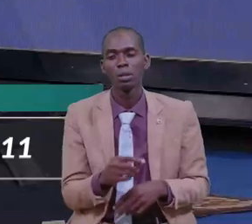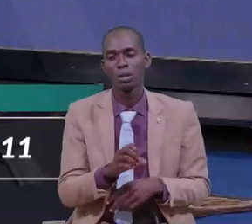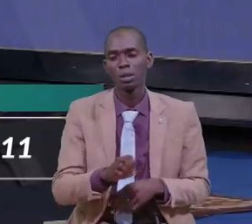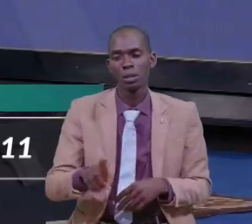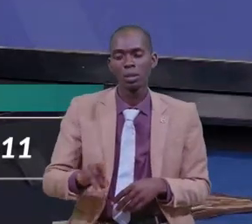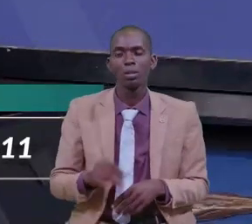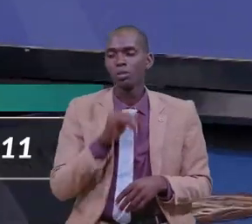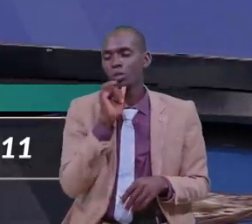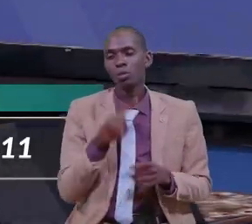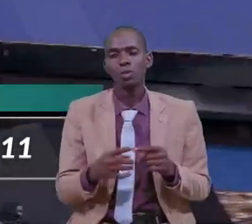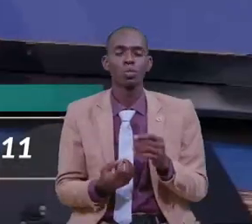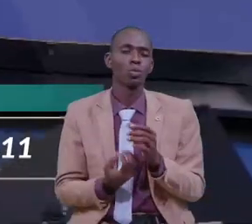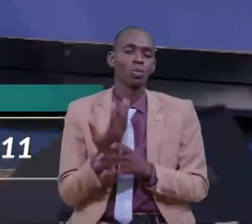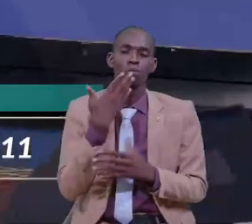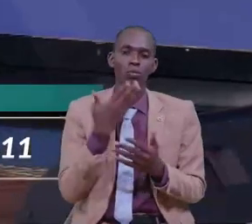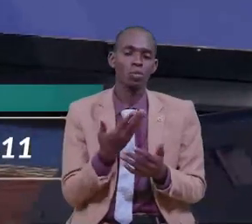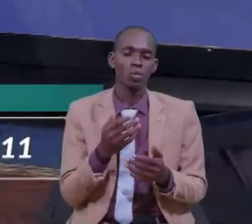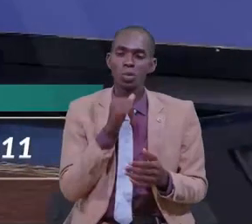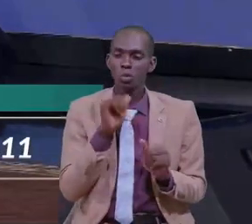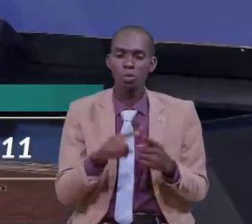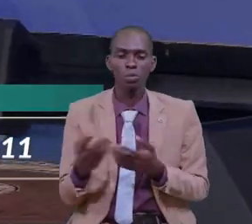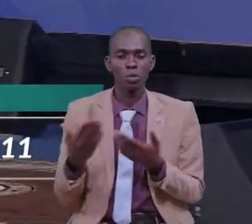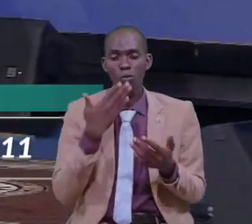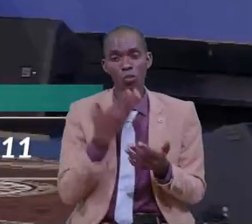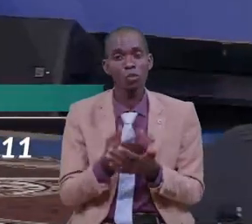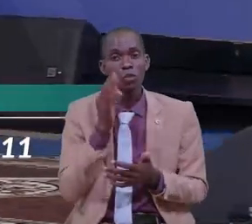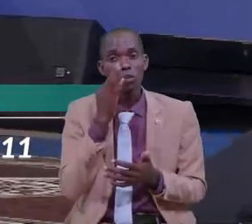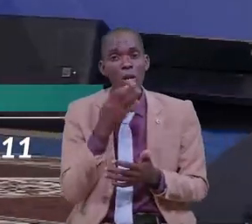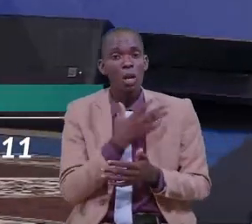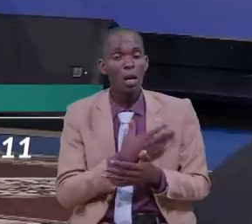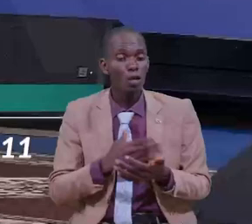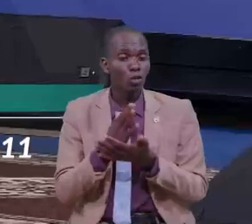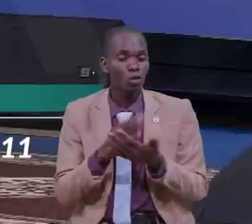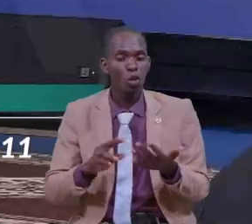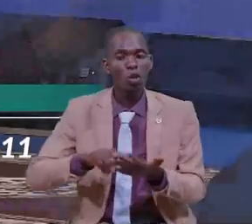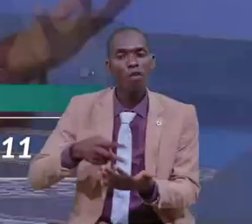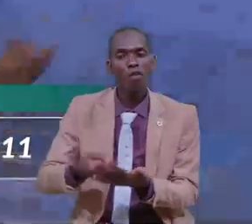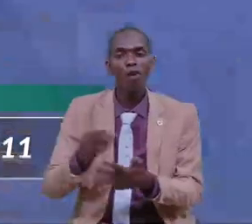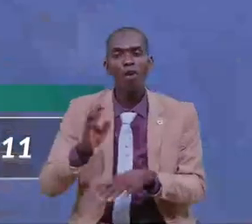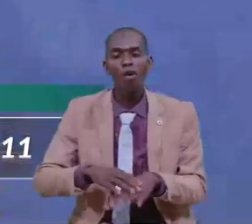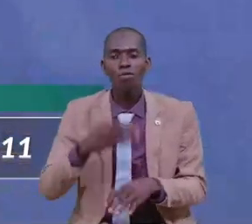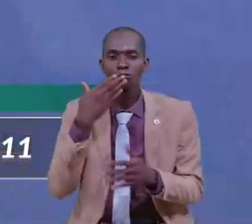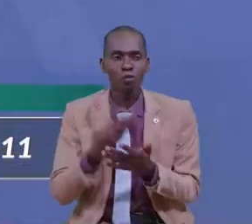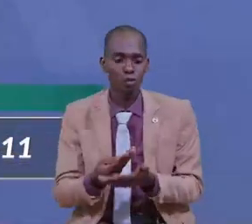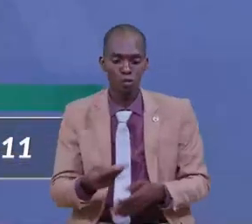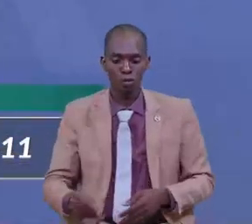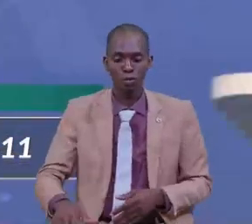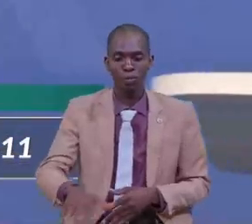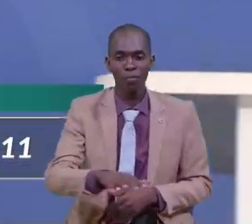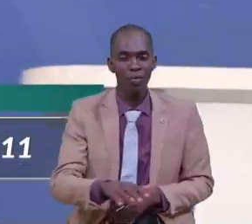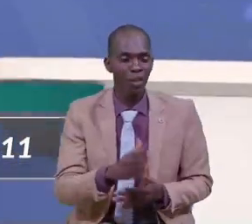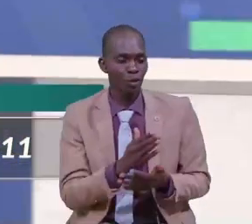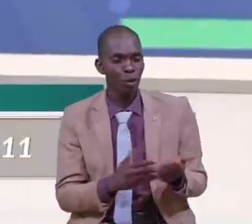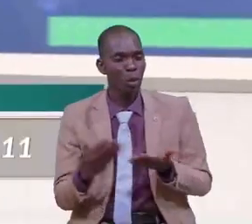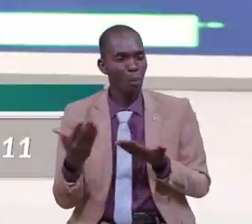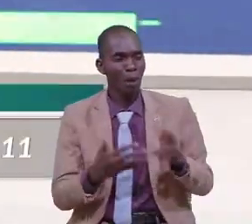Mais, on dit, et d'autres tombèrent sur une bonne terre et portèrent des